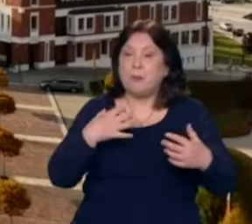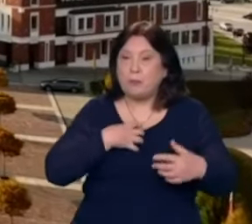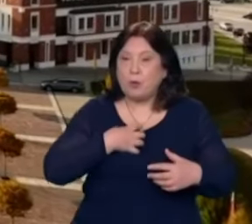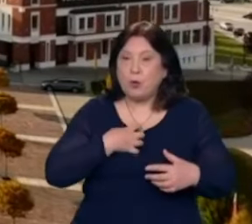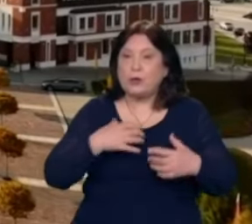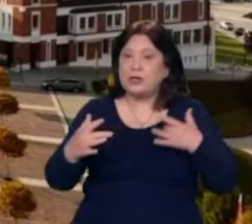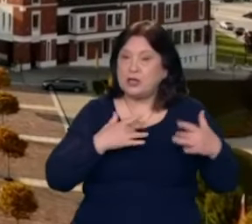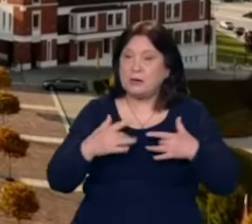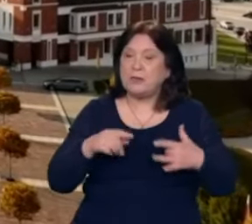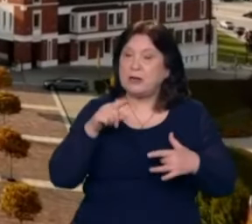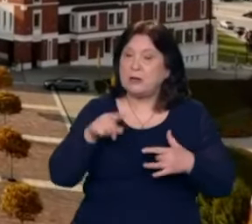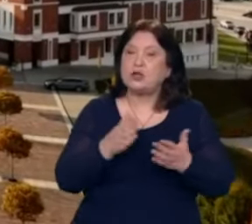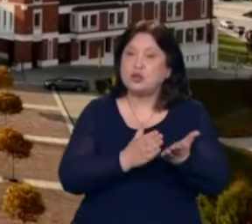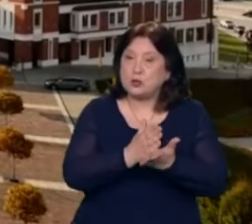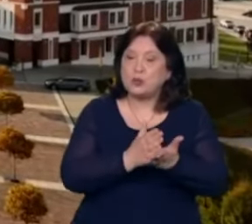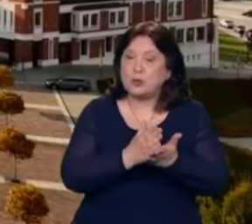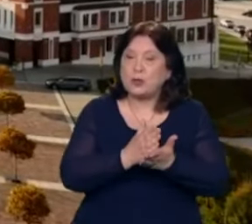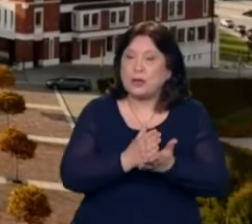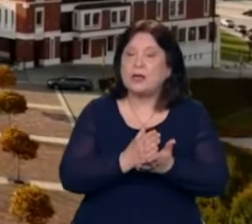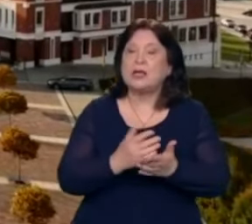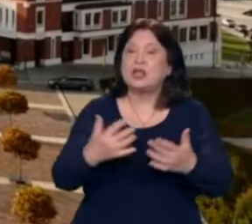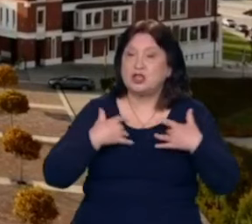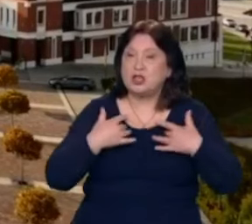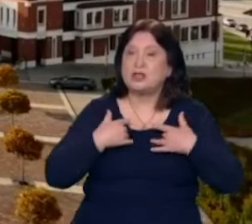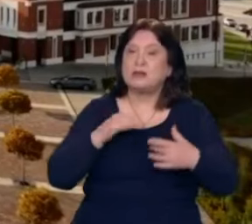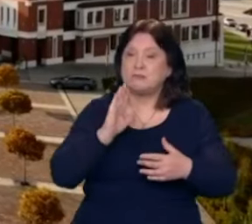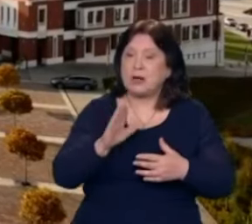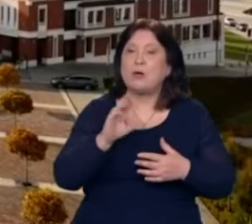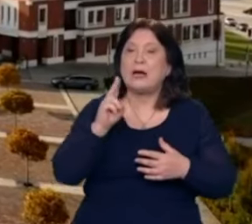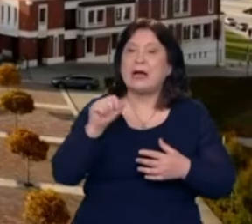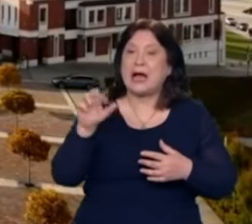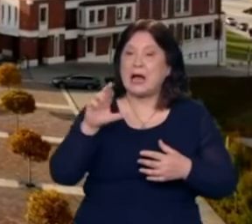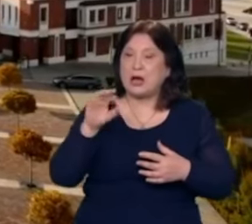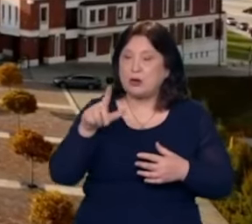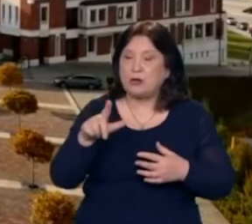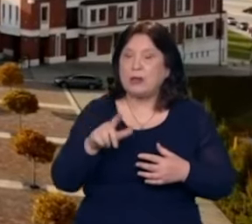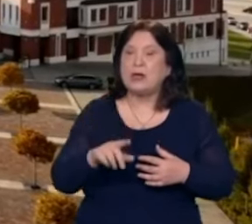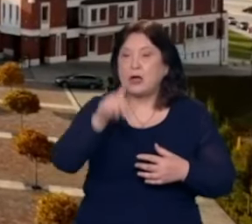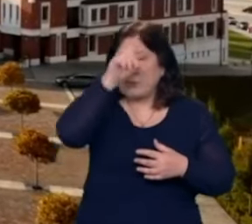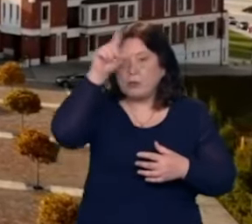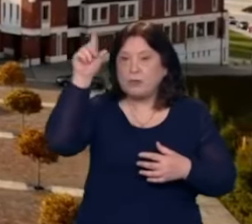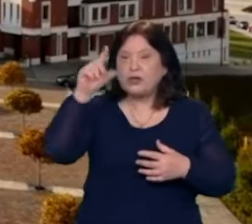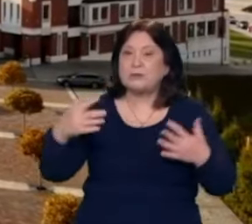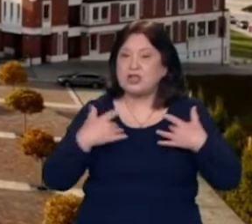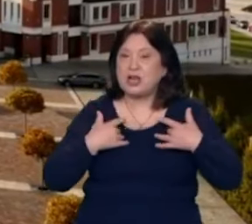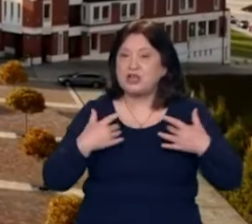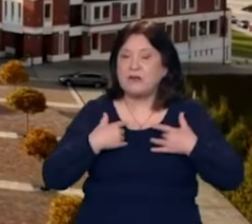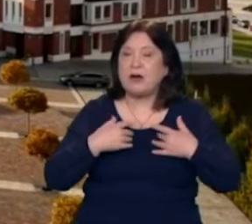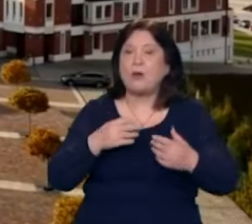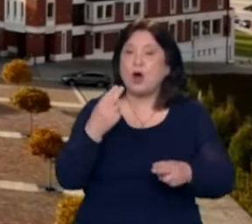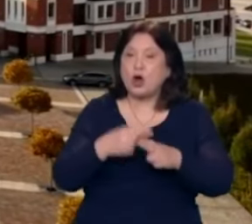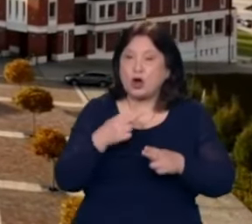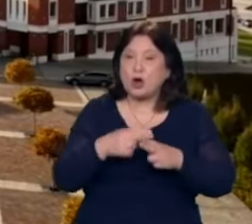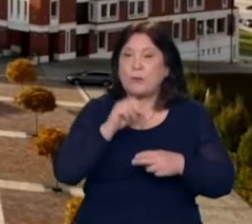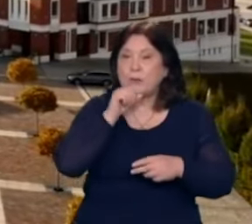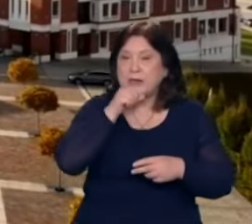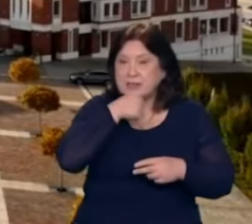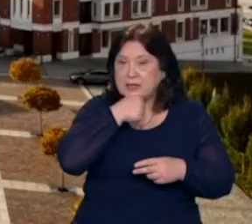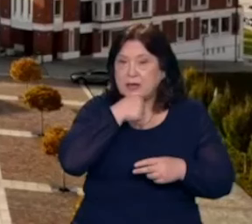Karola wojty publiczne przeżywanie choroby a także starości stały się jednym z